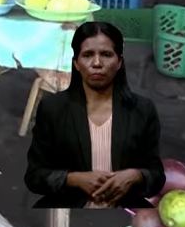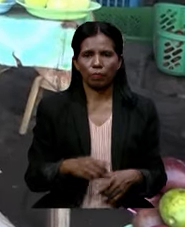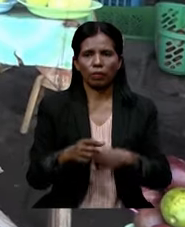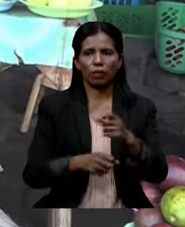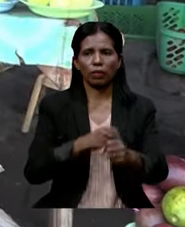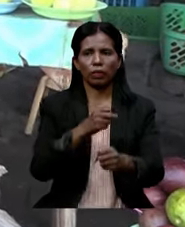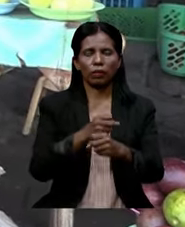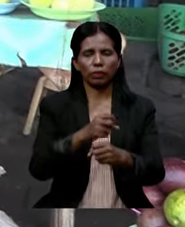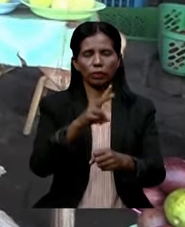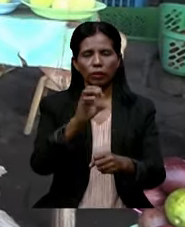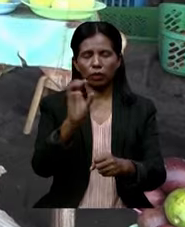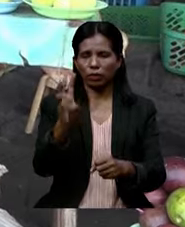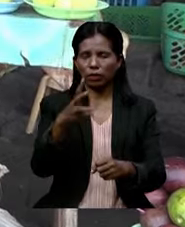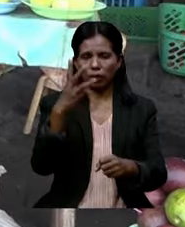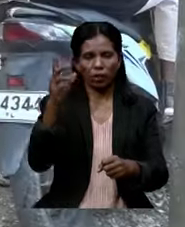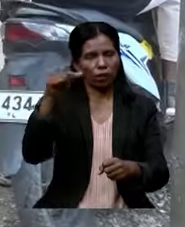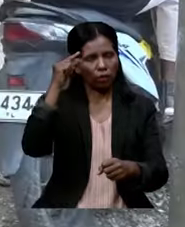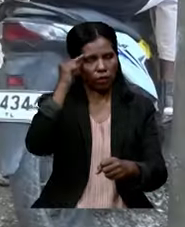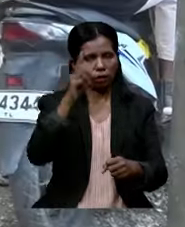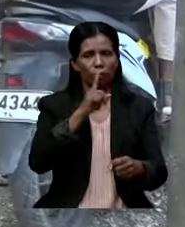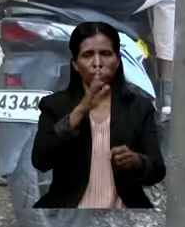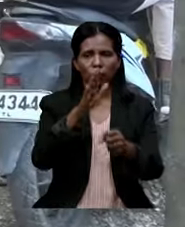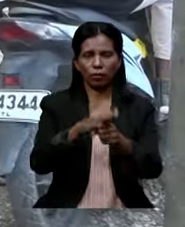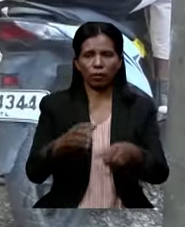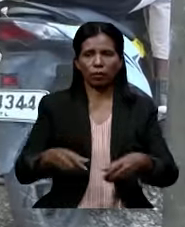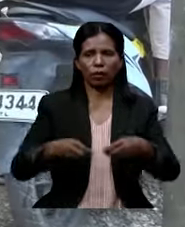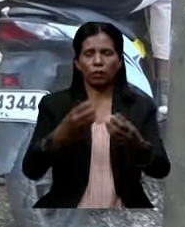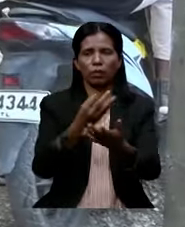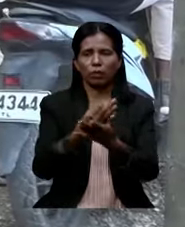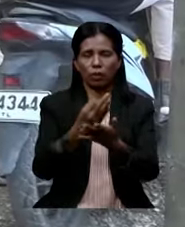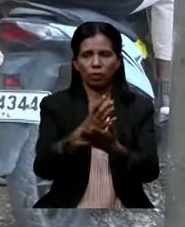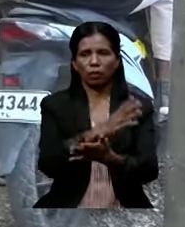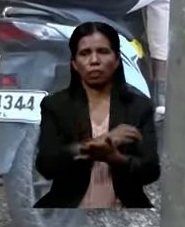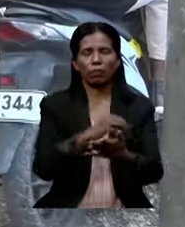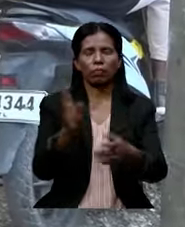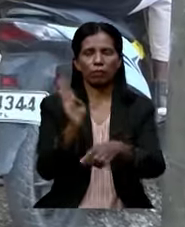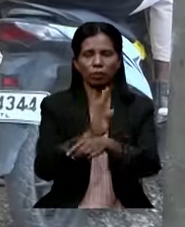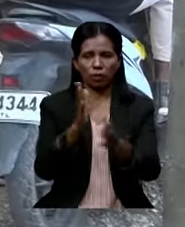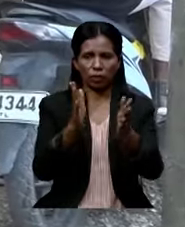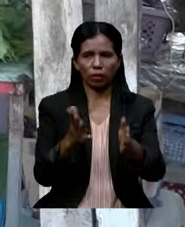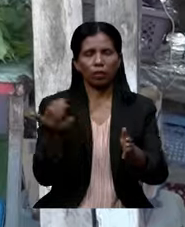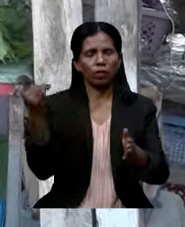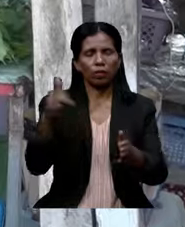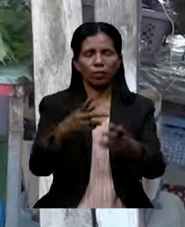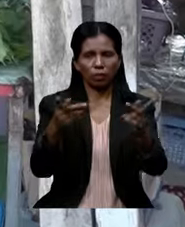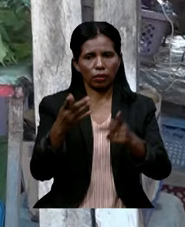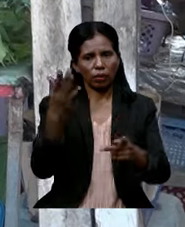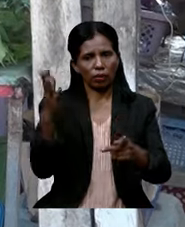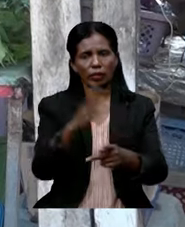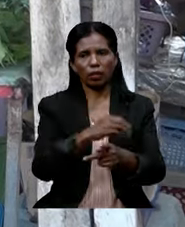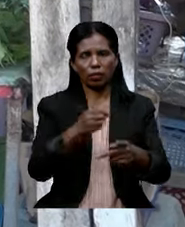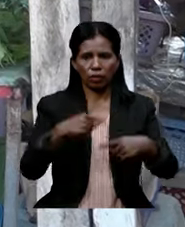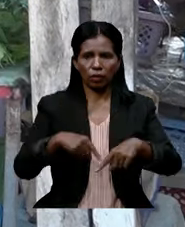rihun rua sanulu resinen, governo promete hodi fo indemnizasaun ba negosiante sira iha ari refere no